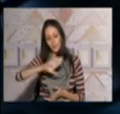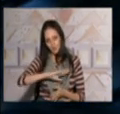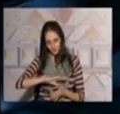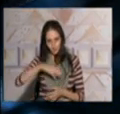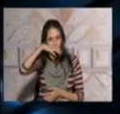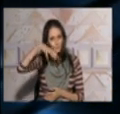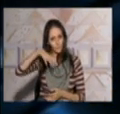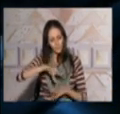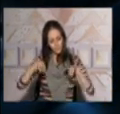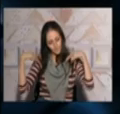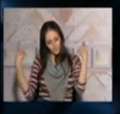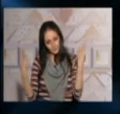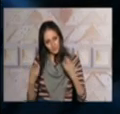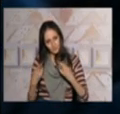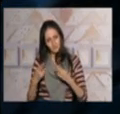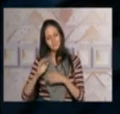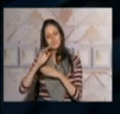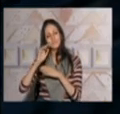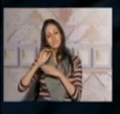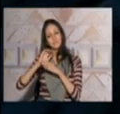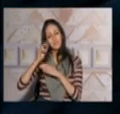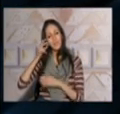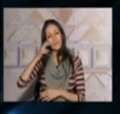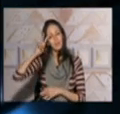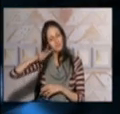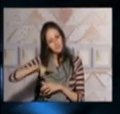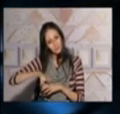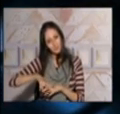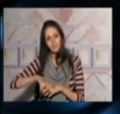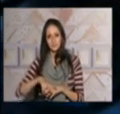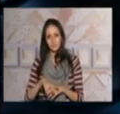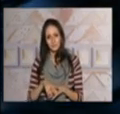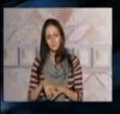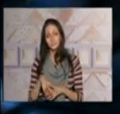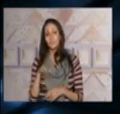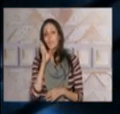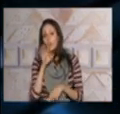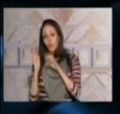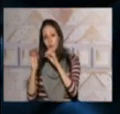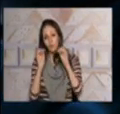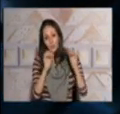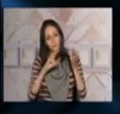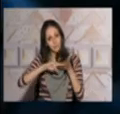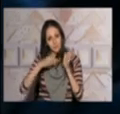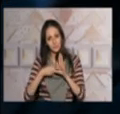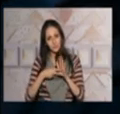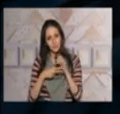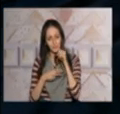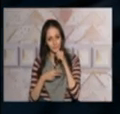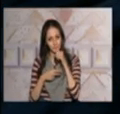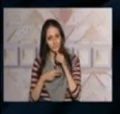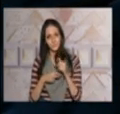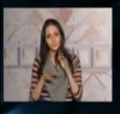كله كنا مضطرين لان نلجا الى وسيله التعليم عن بعد حتى لا يحدث هناك